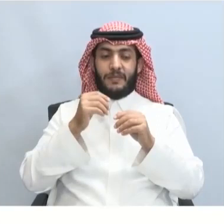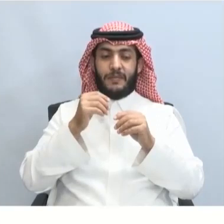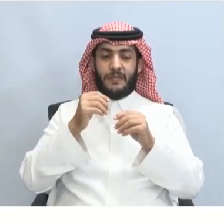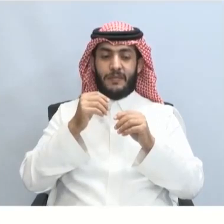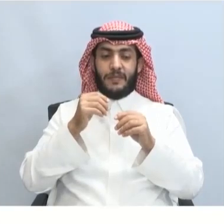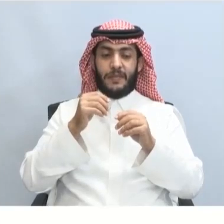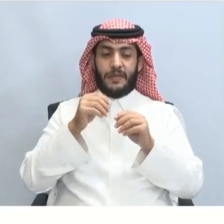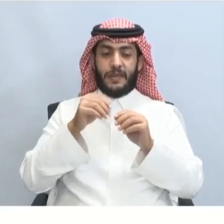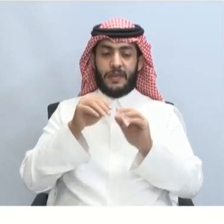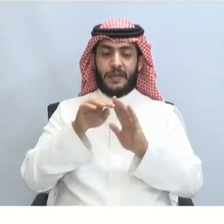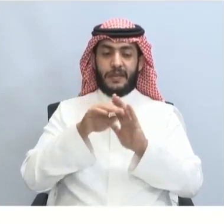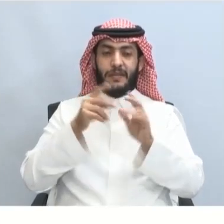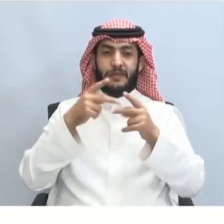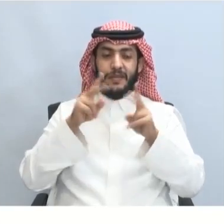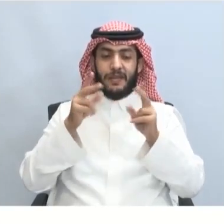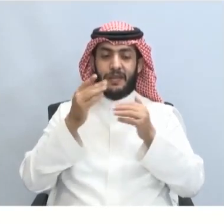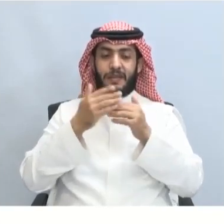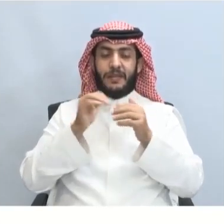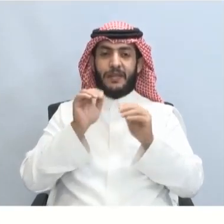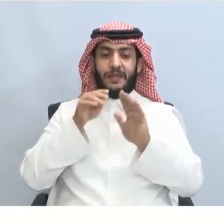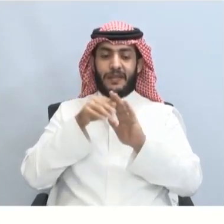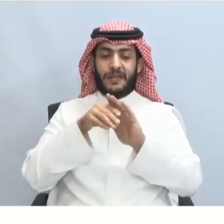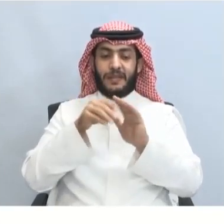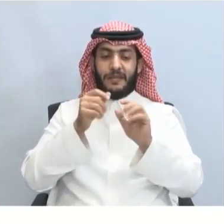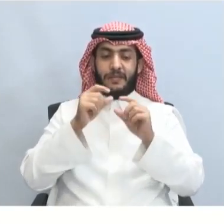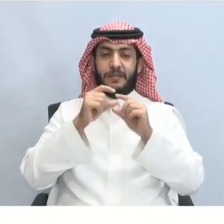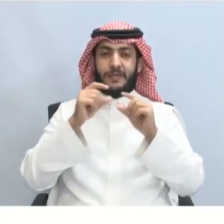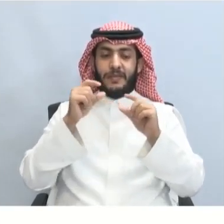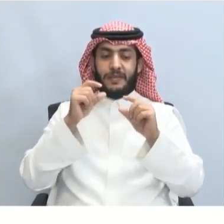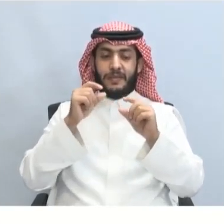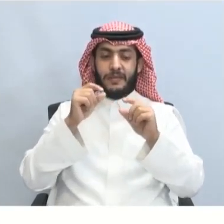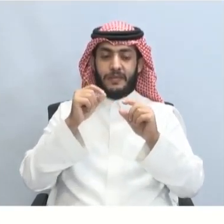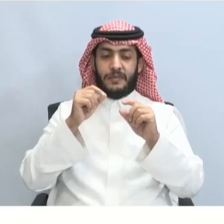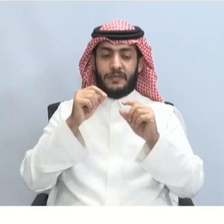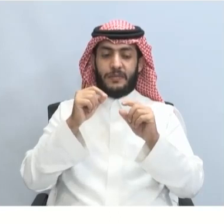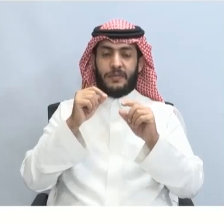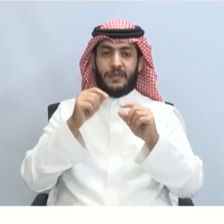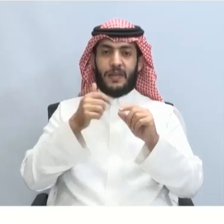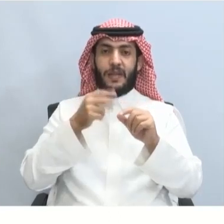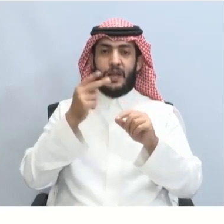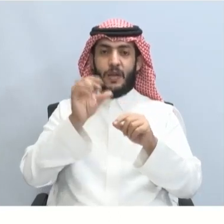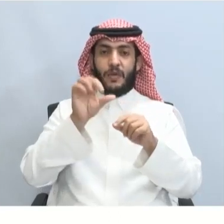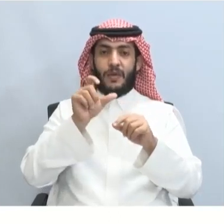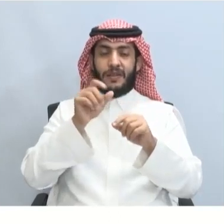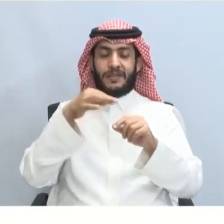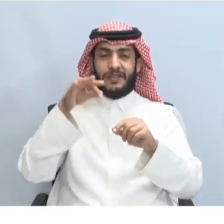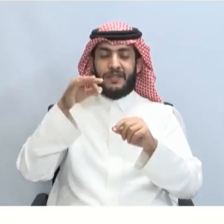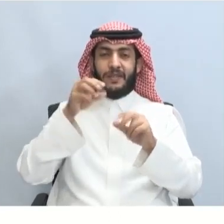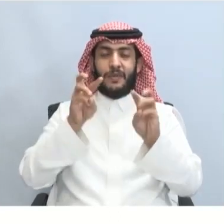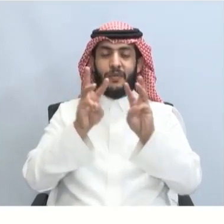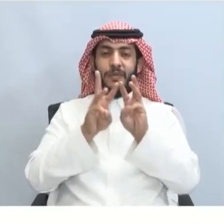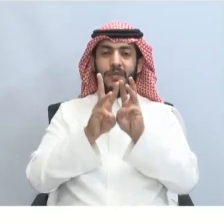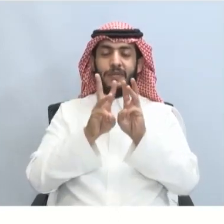هيد واغلق داخل الهد نكتب تايتل اللي هو عنوان الصفحه